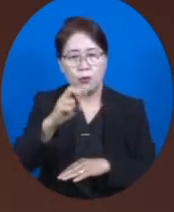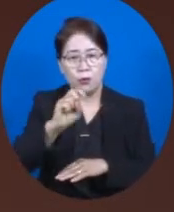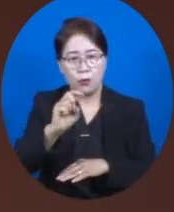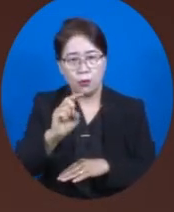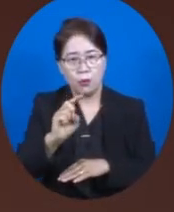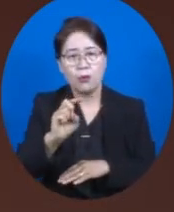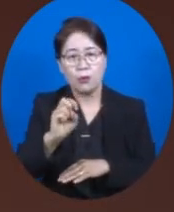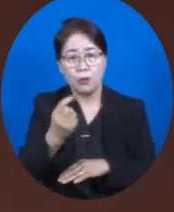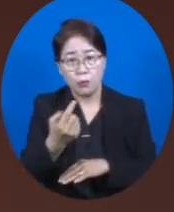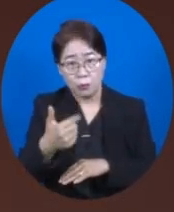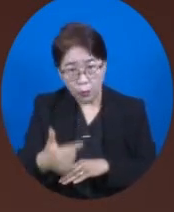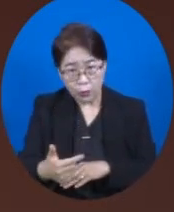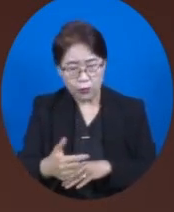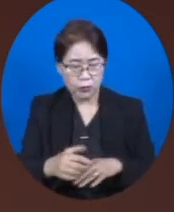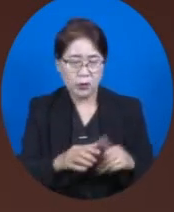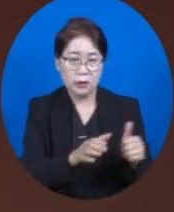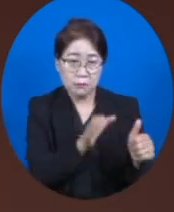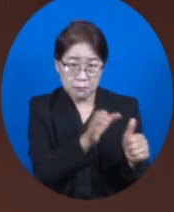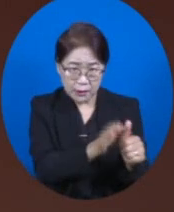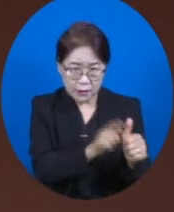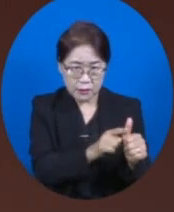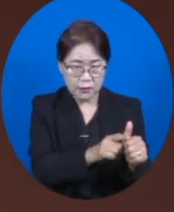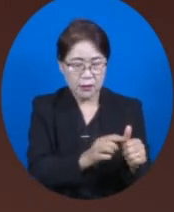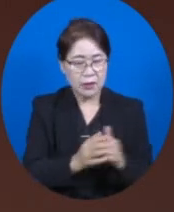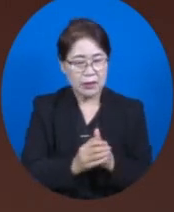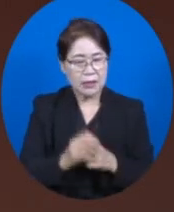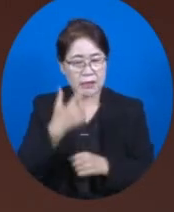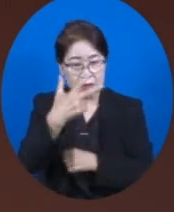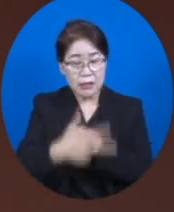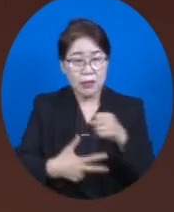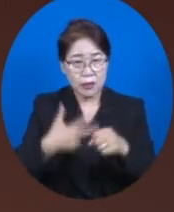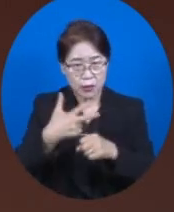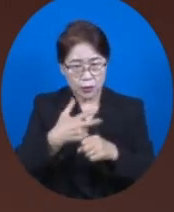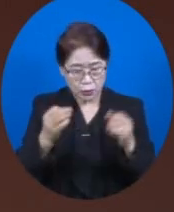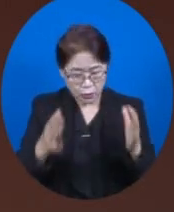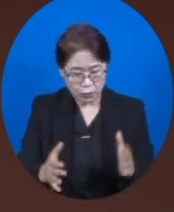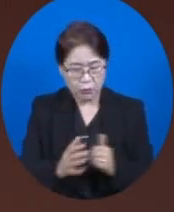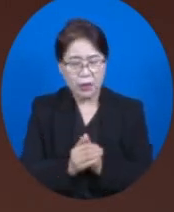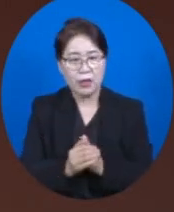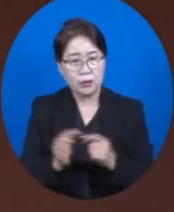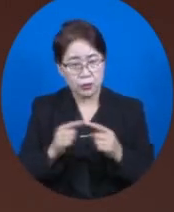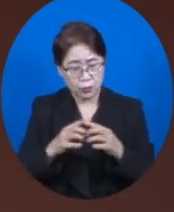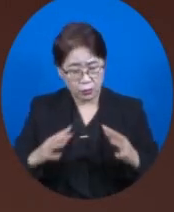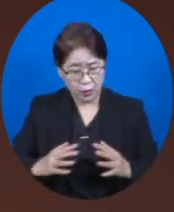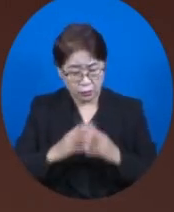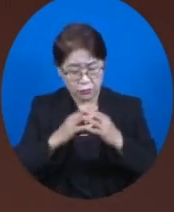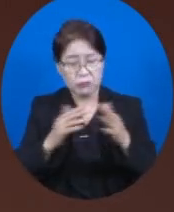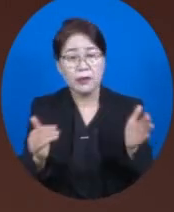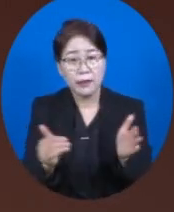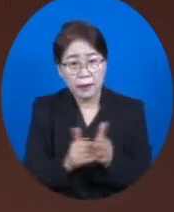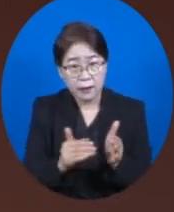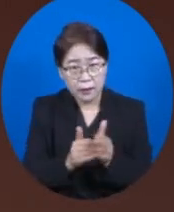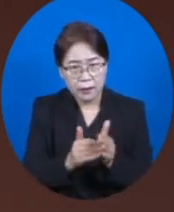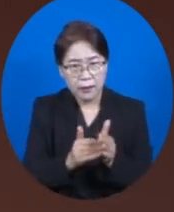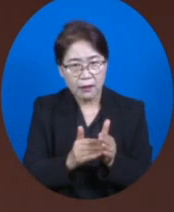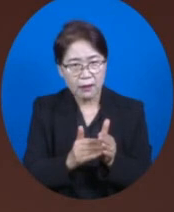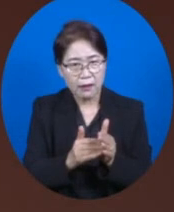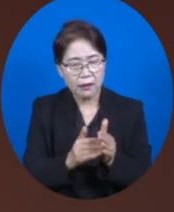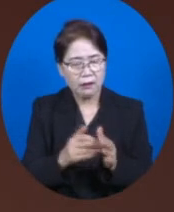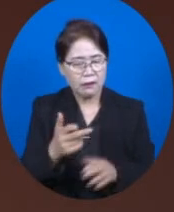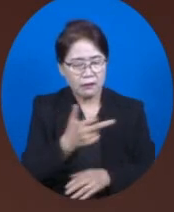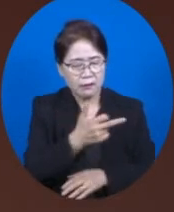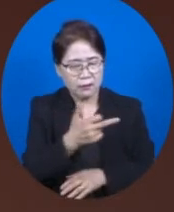걸쳐서이 솔로몬의 성전을지었습니다 그러니 이 솔로몬의 성전이 얼마나